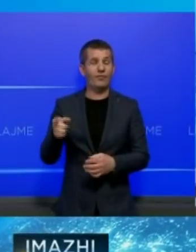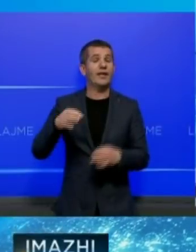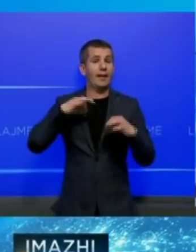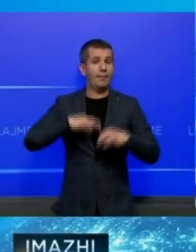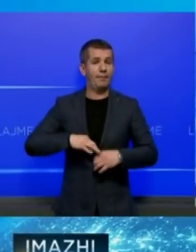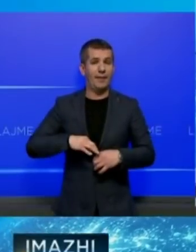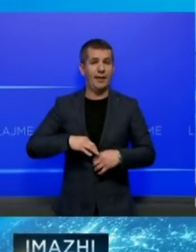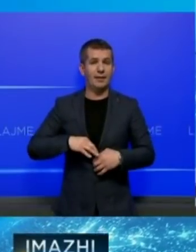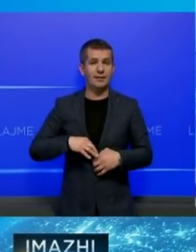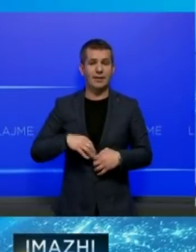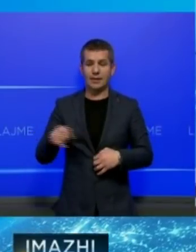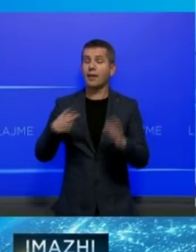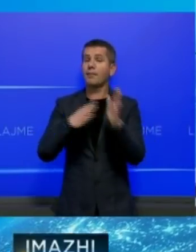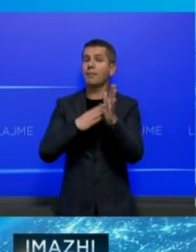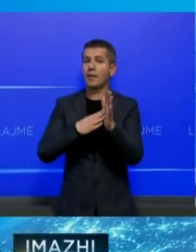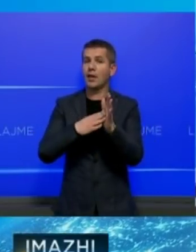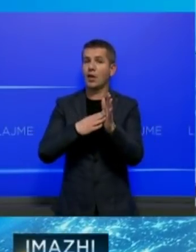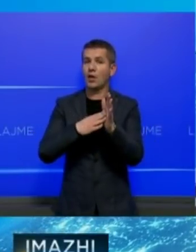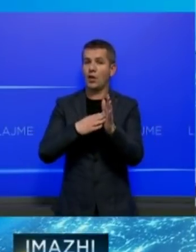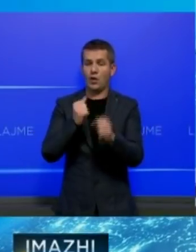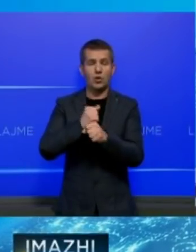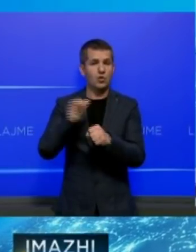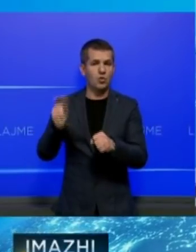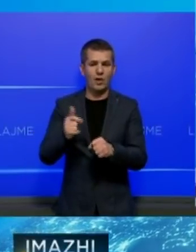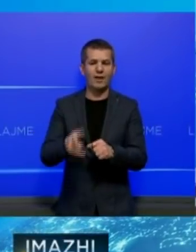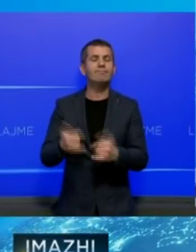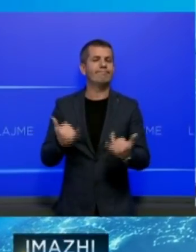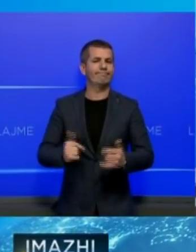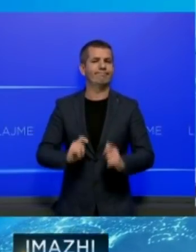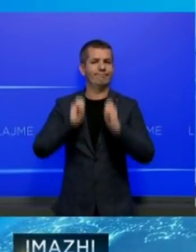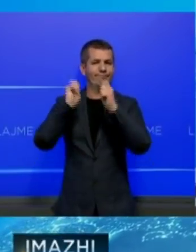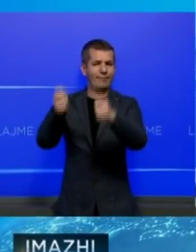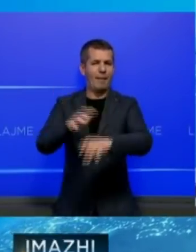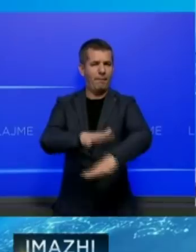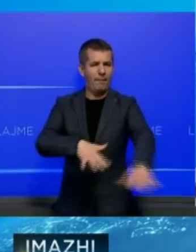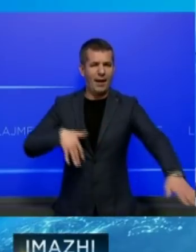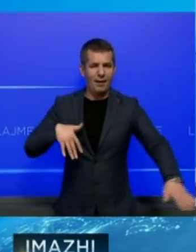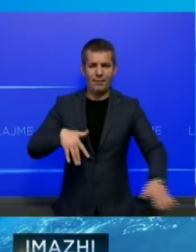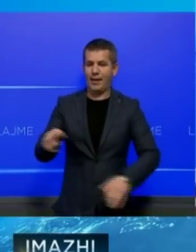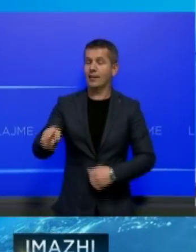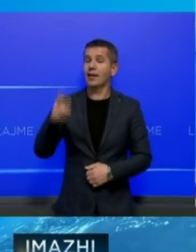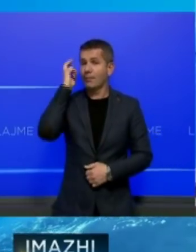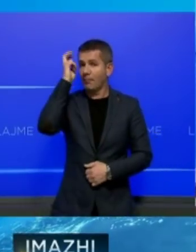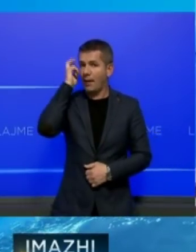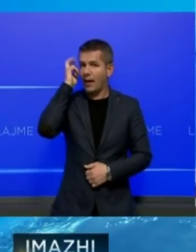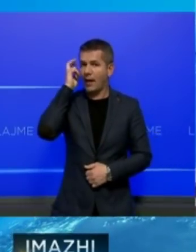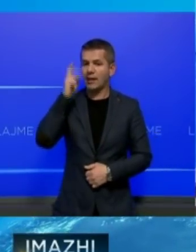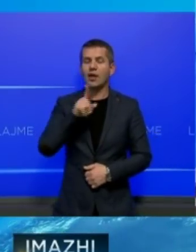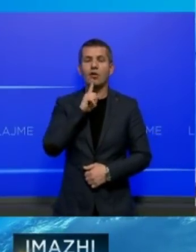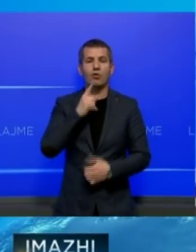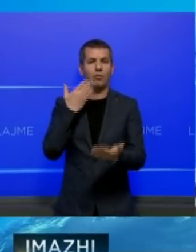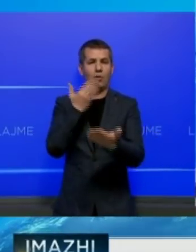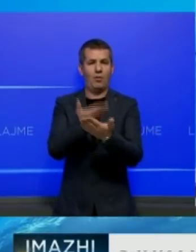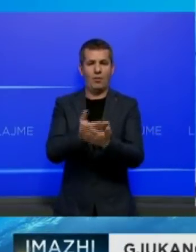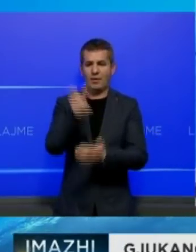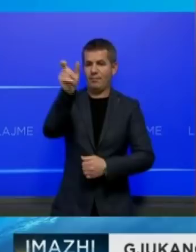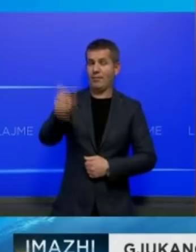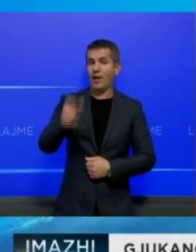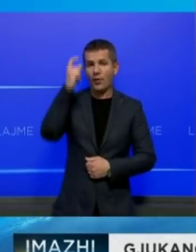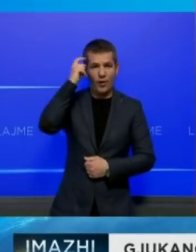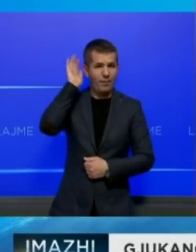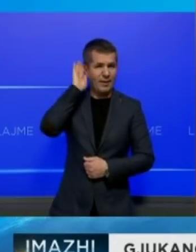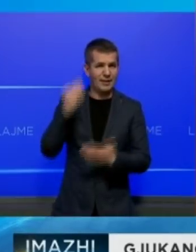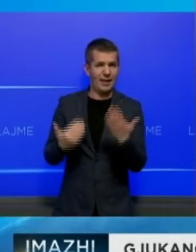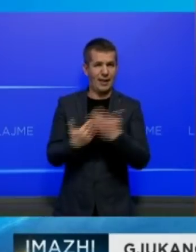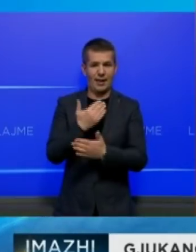Presidenti Milo Djukanovic i ka dërguar kuvendit Mali të Zi propozimin që mandatar për formimin e qeverisë si e Dritan Abazovic, i bindur